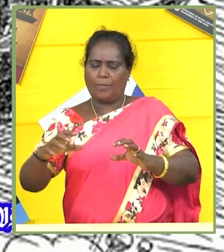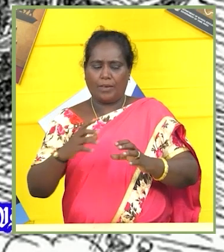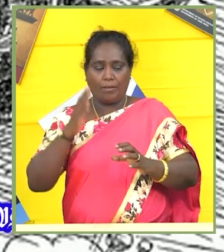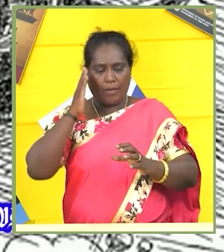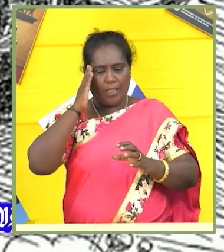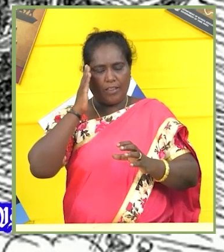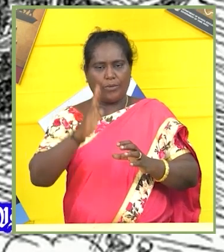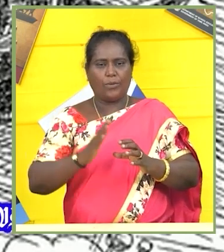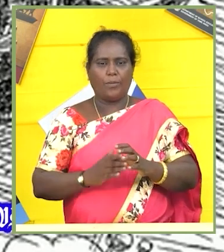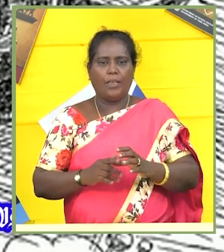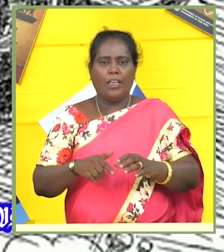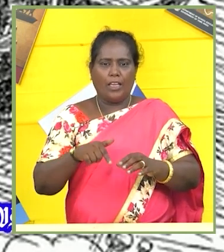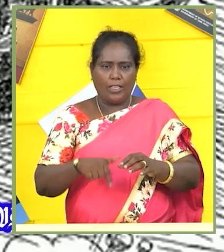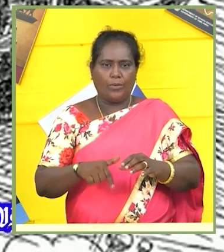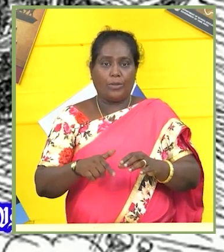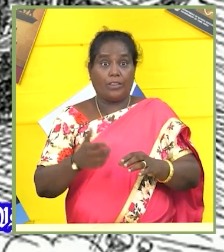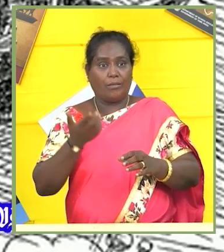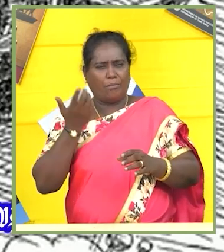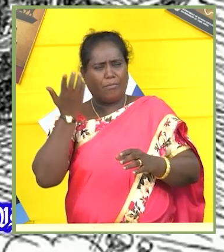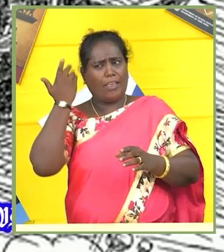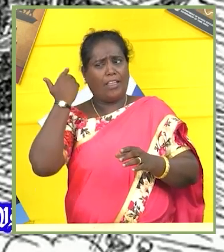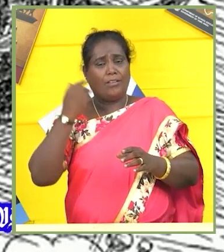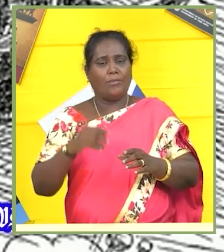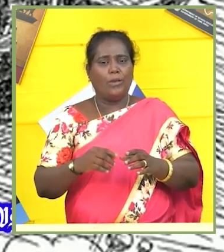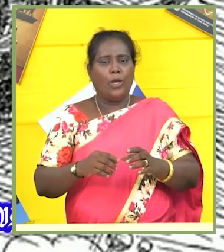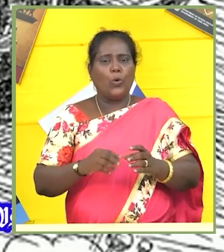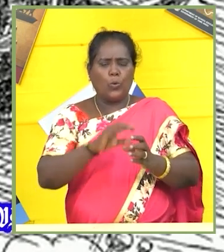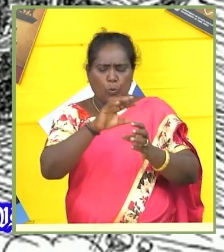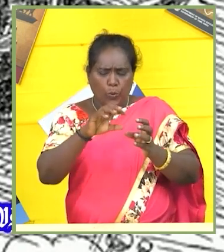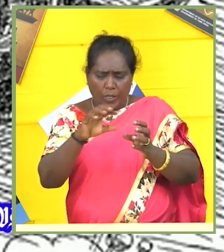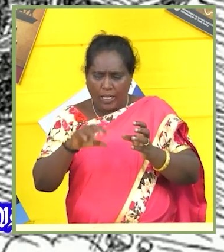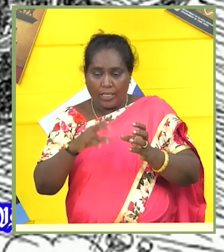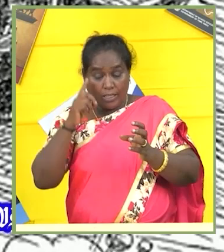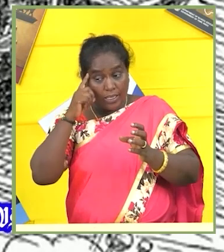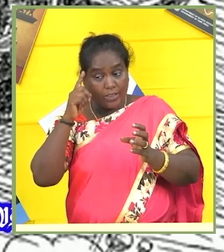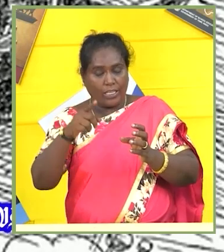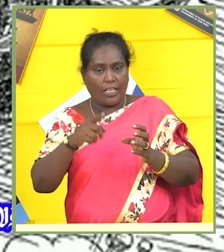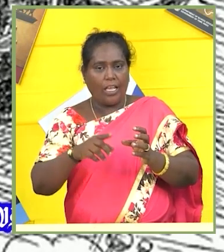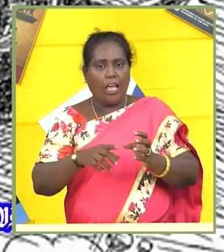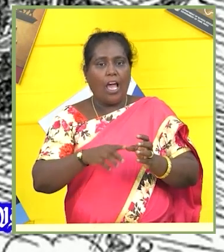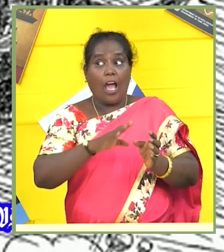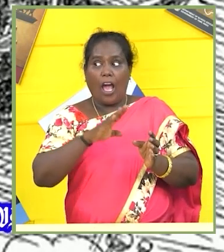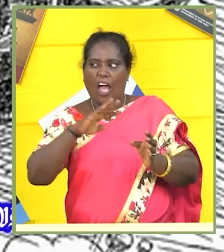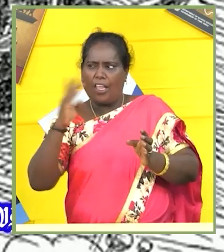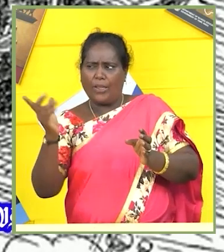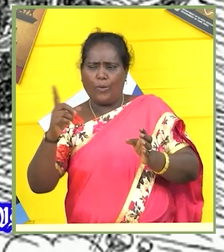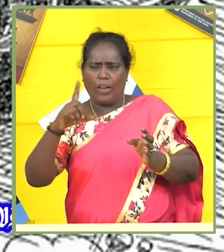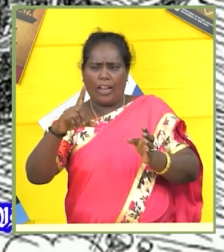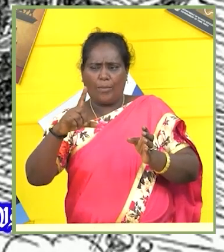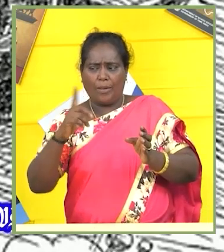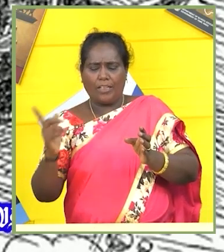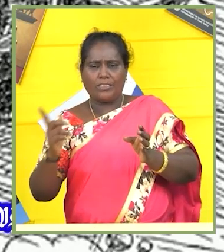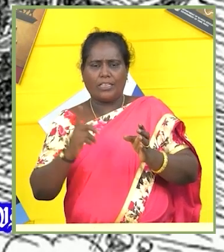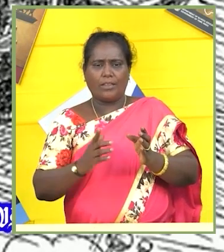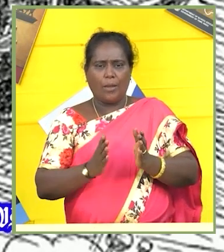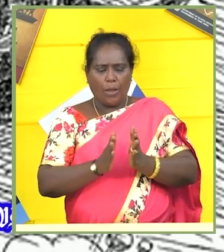விதிமுறைகள் குறித்தும் சில வகைகளை குறித்தும் அறிந்து கொண்டோம். இது குறித்து மேலும் கூடுதல் தகவல்களை அறிந்து